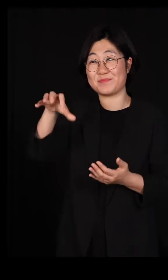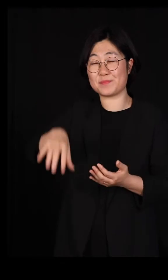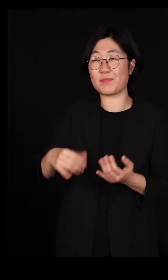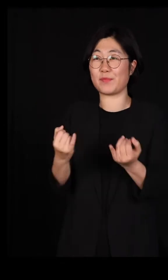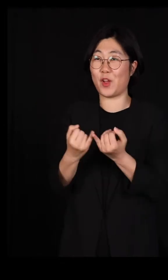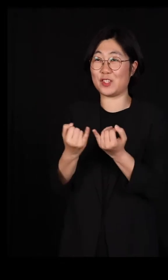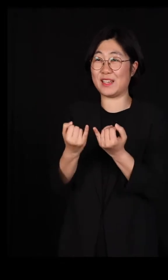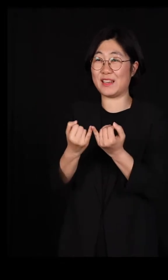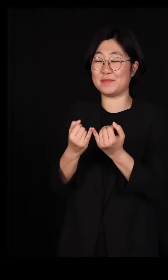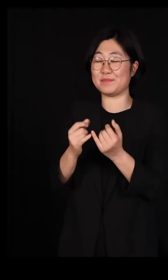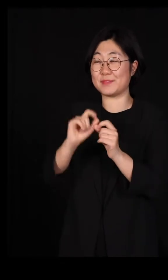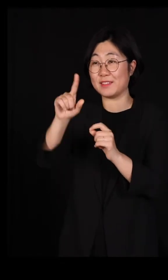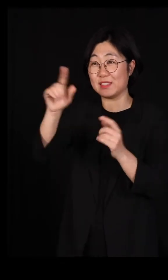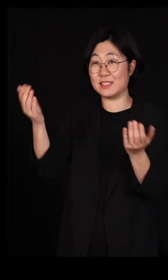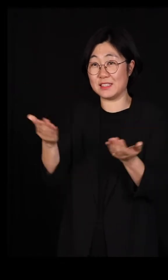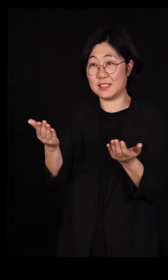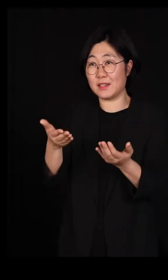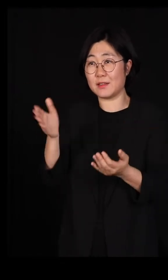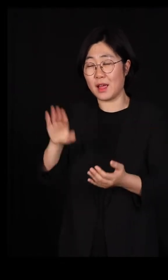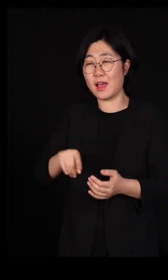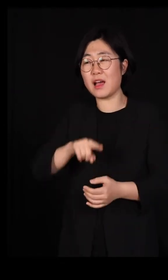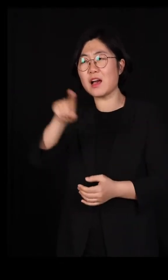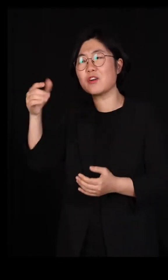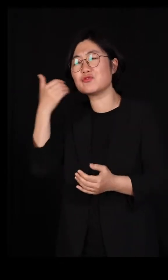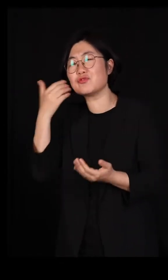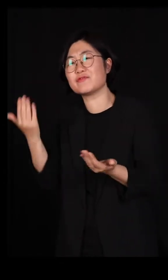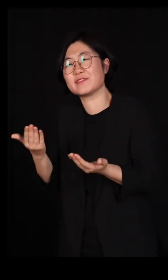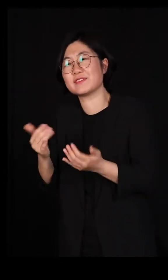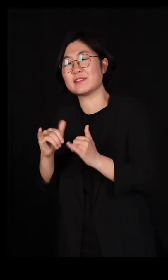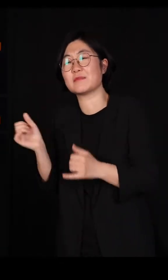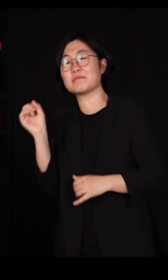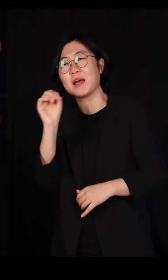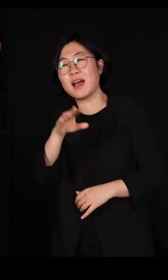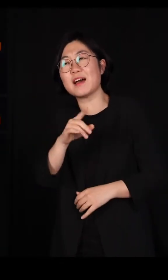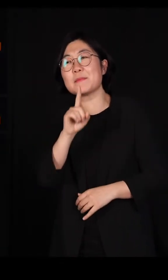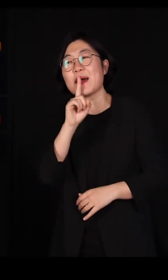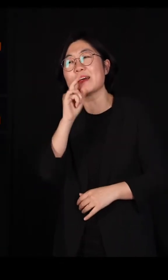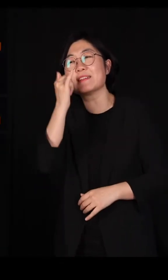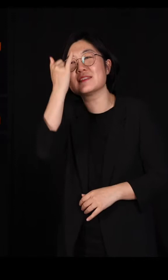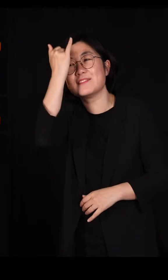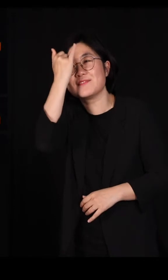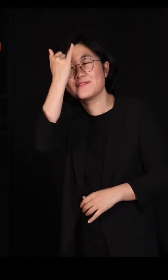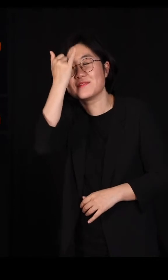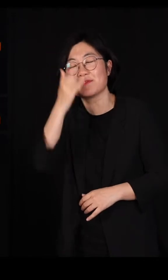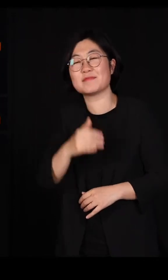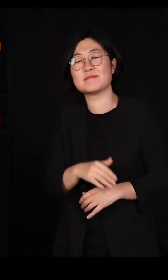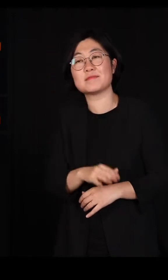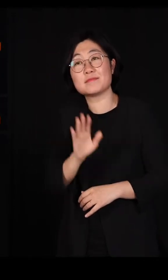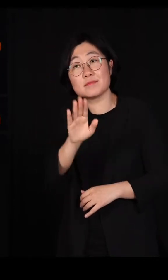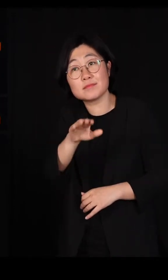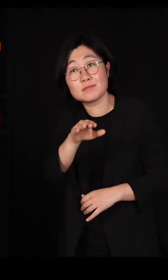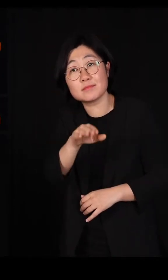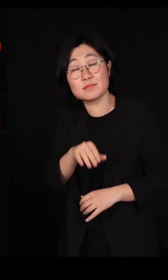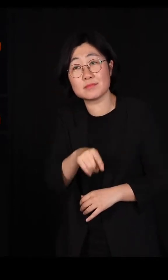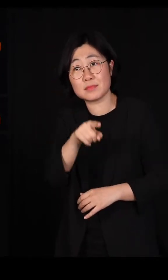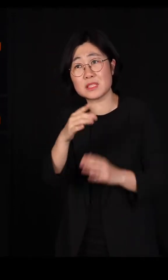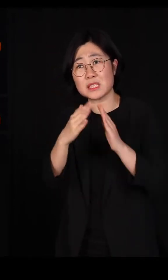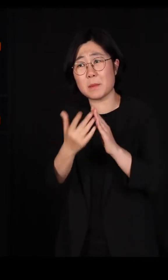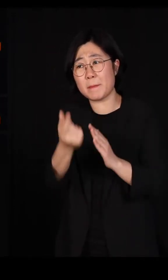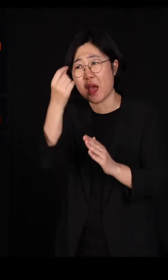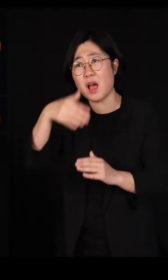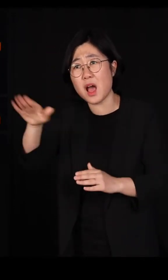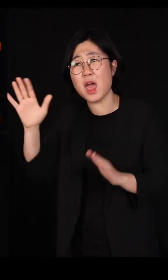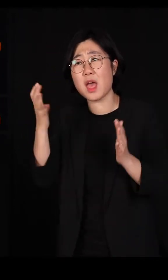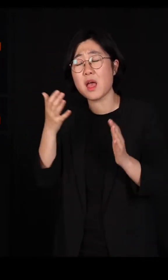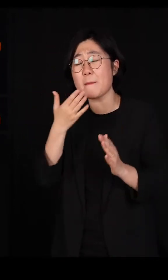많은 여성들이 일하다가 보면은 자기 나름대로는 배려한다고 하는 질문이 집에 가서 빨리